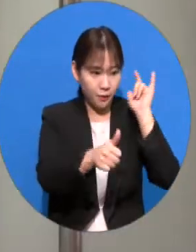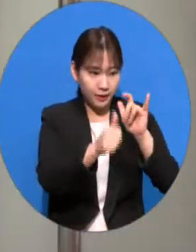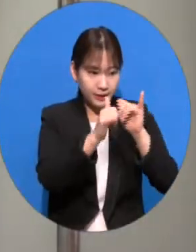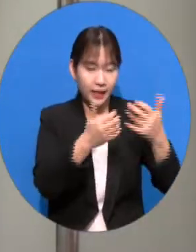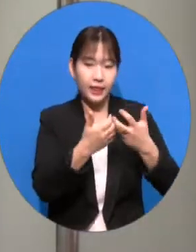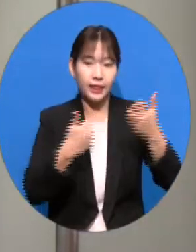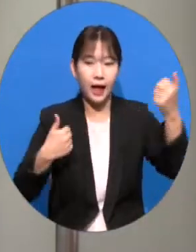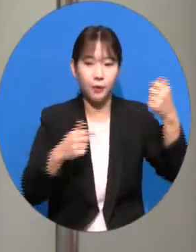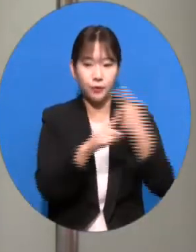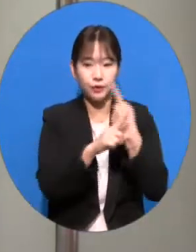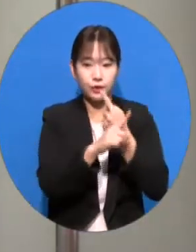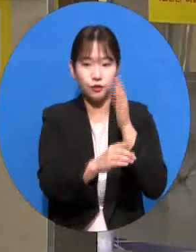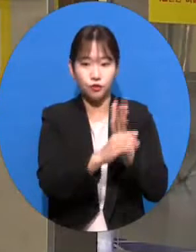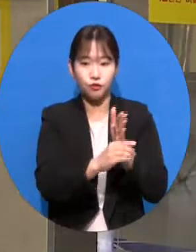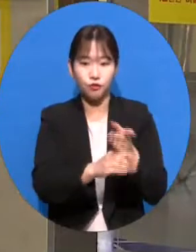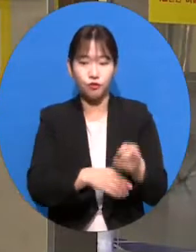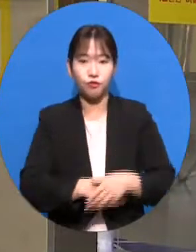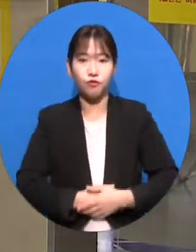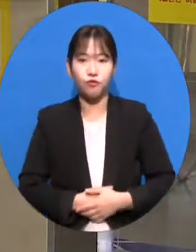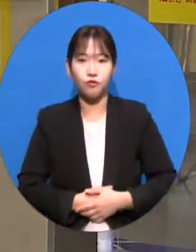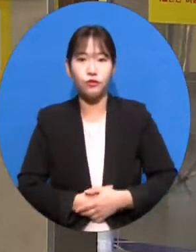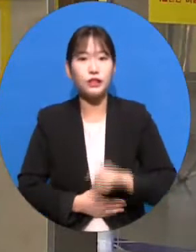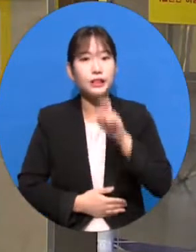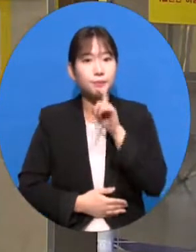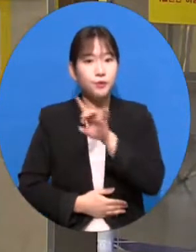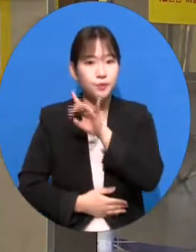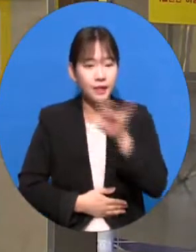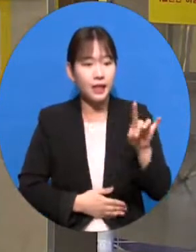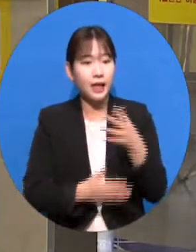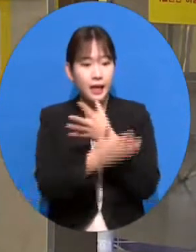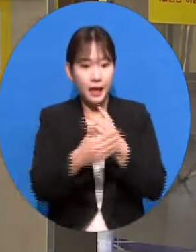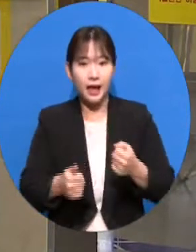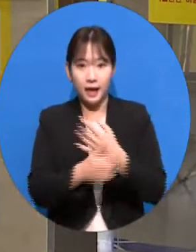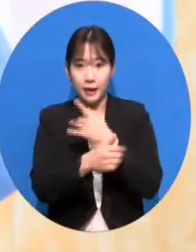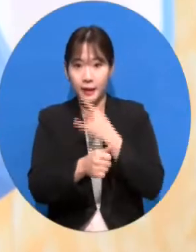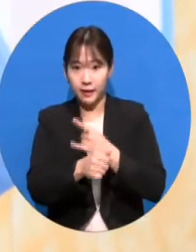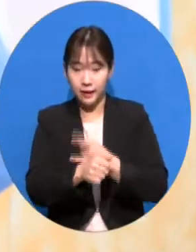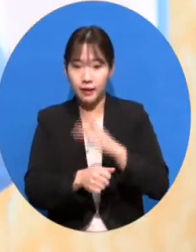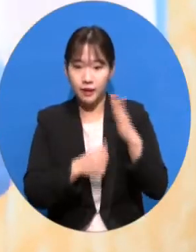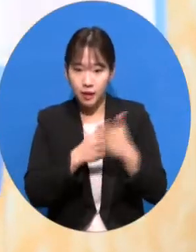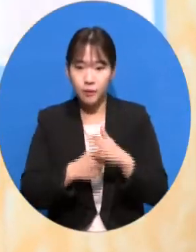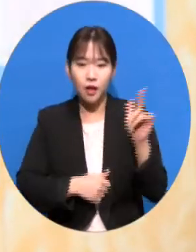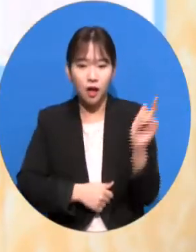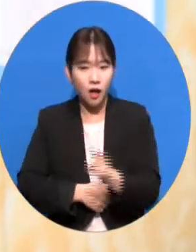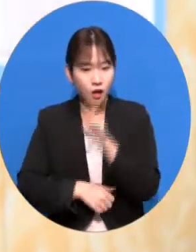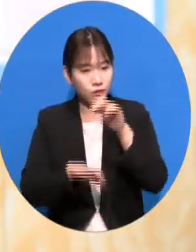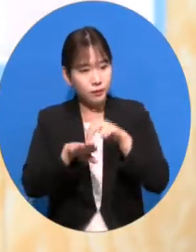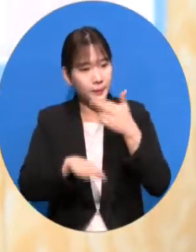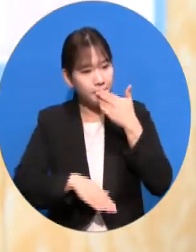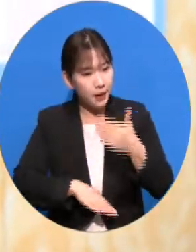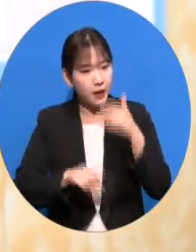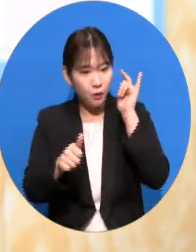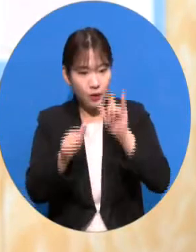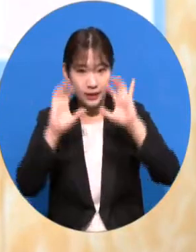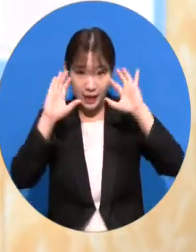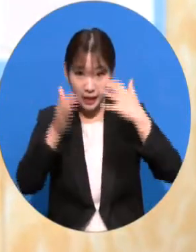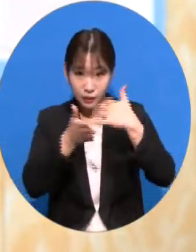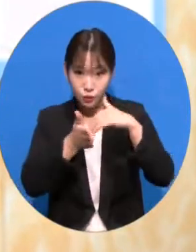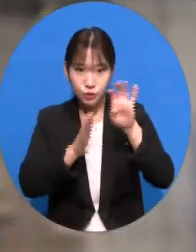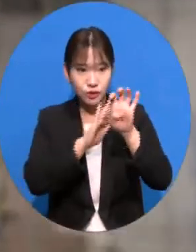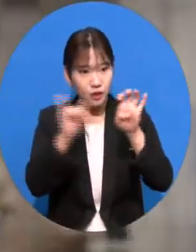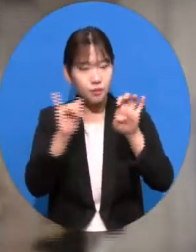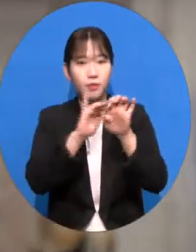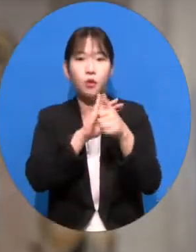확진자를 따로 치료하고 있습니다. 10분 단위로 사전 예약을 받다 보니 하루에 진료가 가능한 확진 어린이는 4,